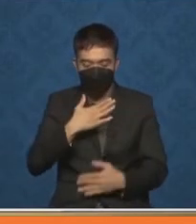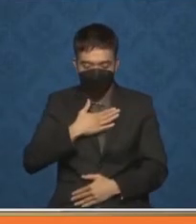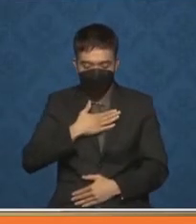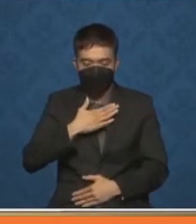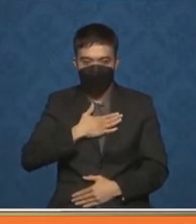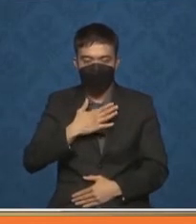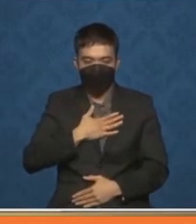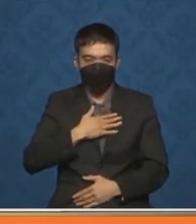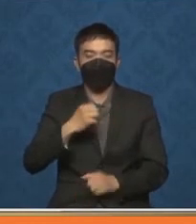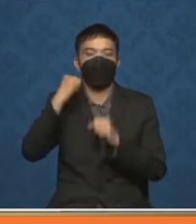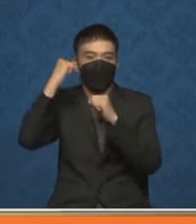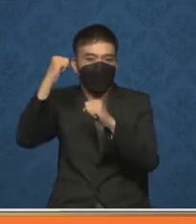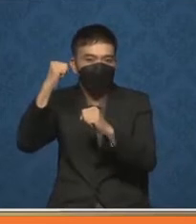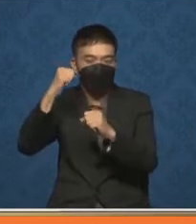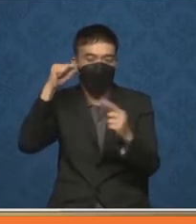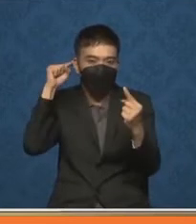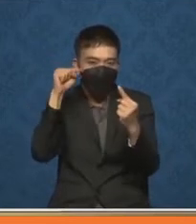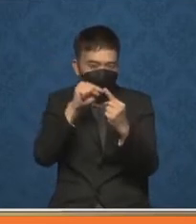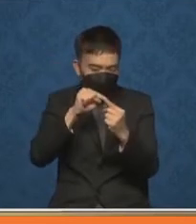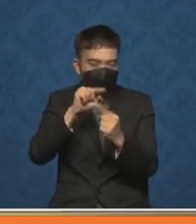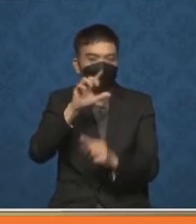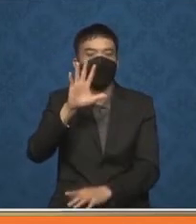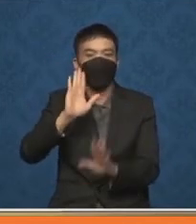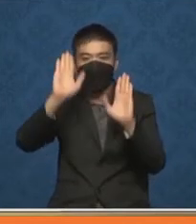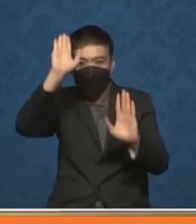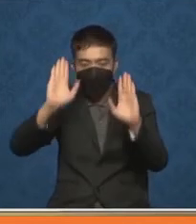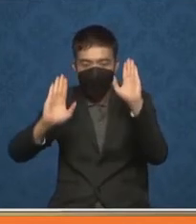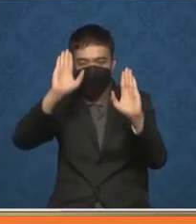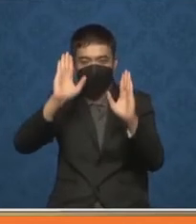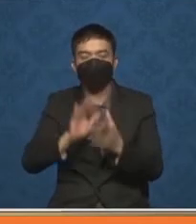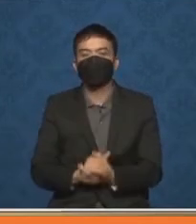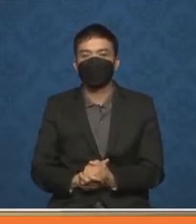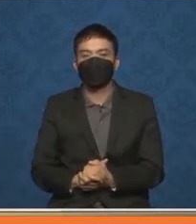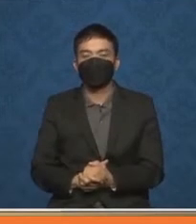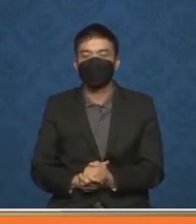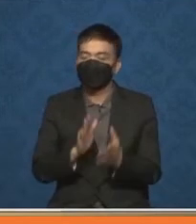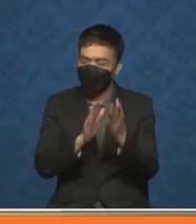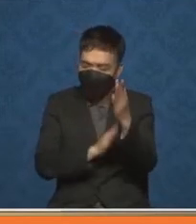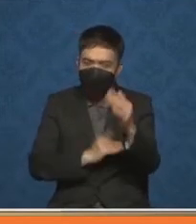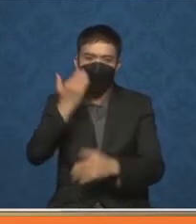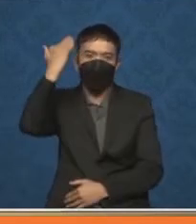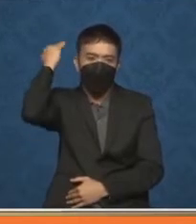อสู้เพื่อให้ได้มาซึ่งประชาธิปไตยมาเป็นเวลาช้านานนะครับ